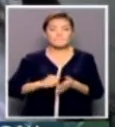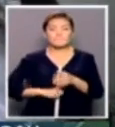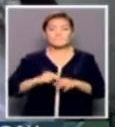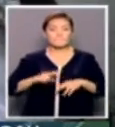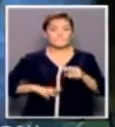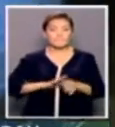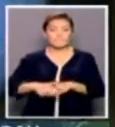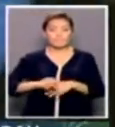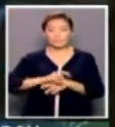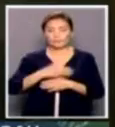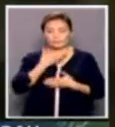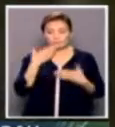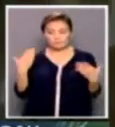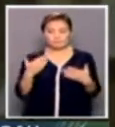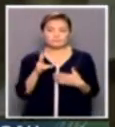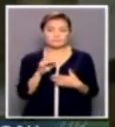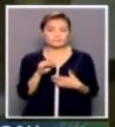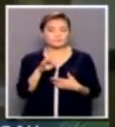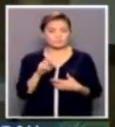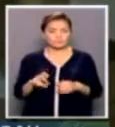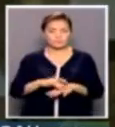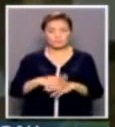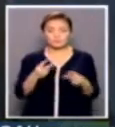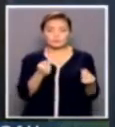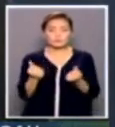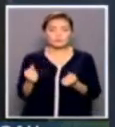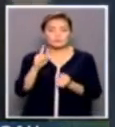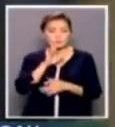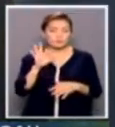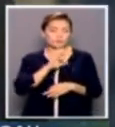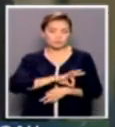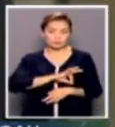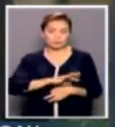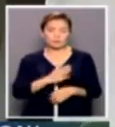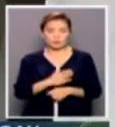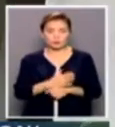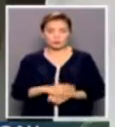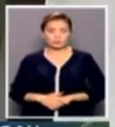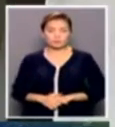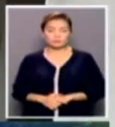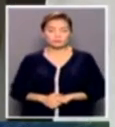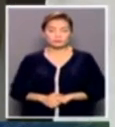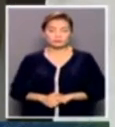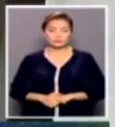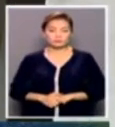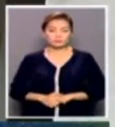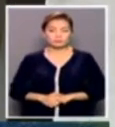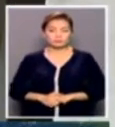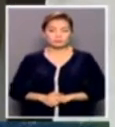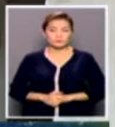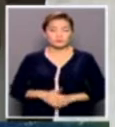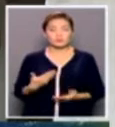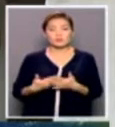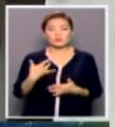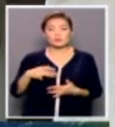құрылғылар толық жабдықталмаған. Сенатор Нұрлан Қылышбаев бюджет қаражаты тиімсіз жұмсалғанын сынғалды. Примеру, по Жамбылской области и запланированных...